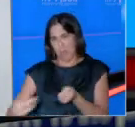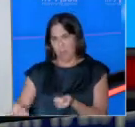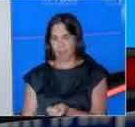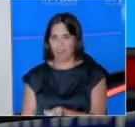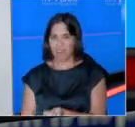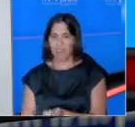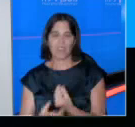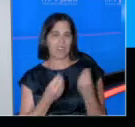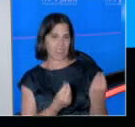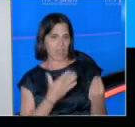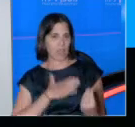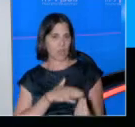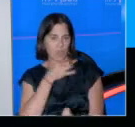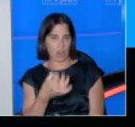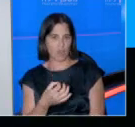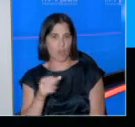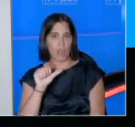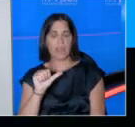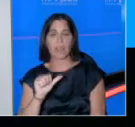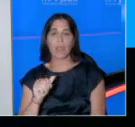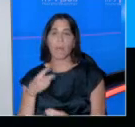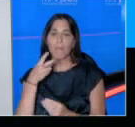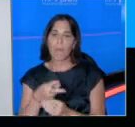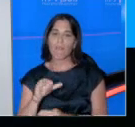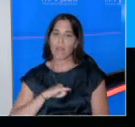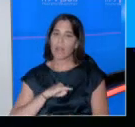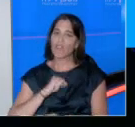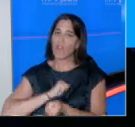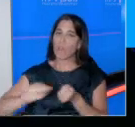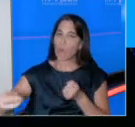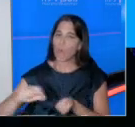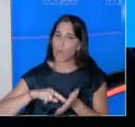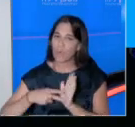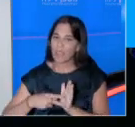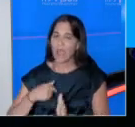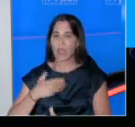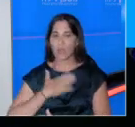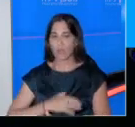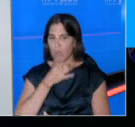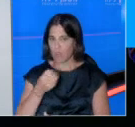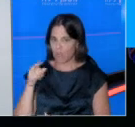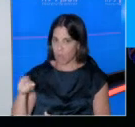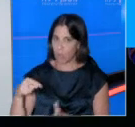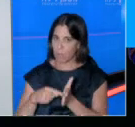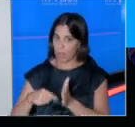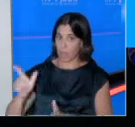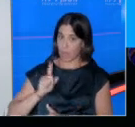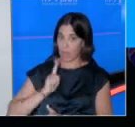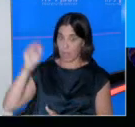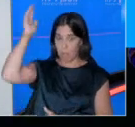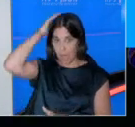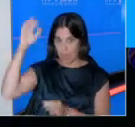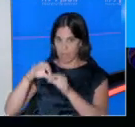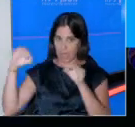תשמעי, רגע, אני רוצה לשאול את איציק. תראה, מעבר לעניין של למחוק פוליטיקאים, אני רוצה רגע לשאול אותך, כי אנחנו מחכים לבנט להכרזה